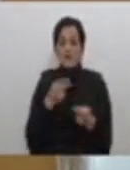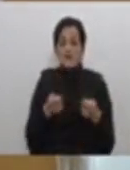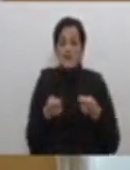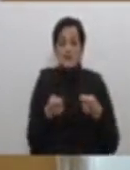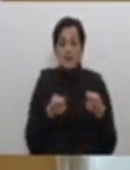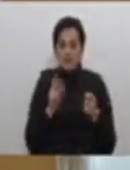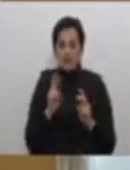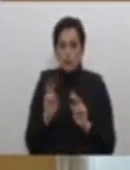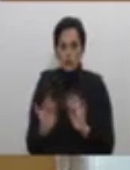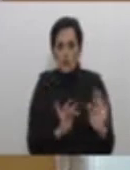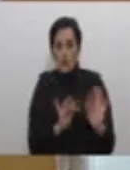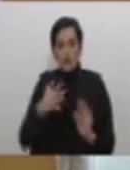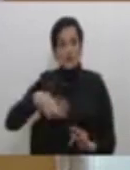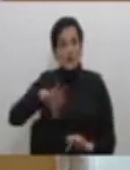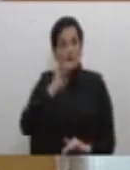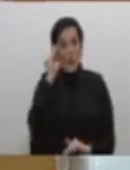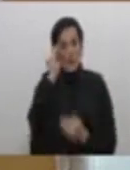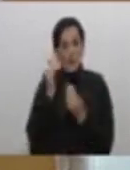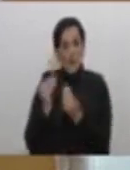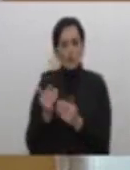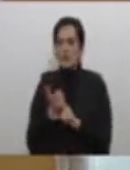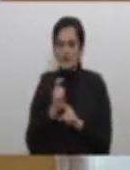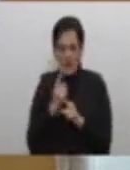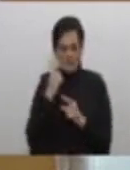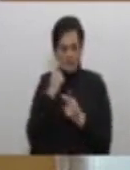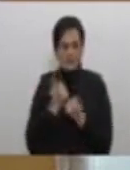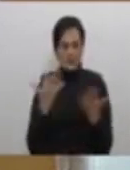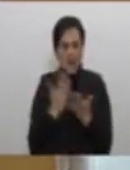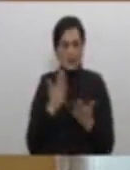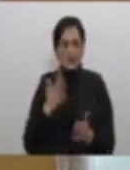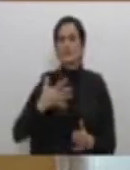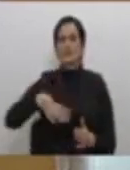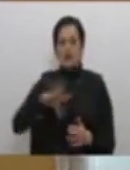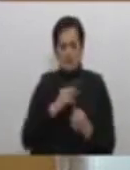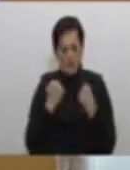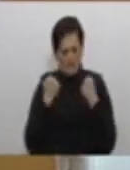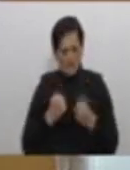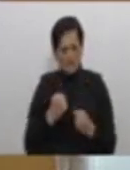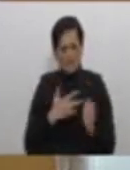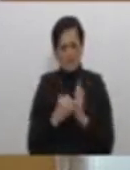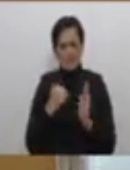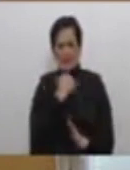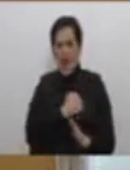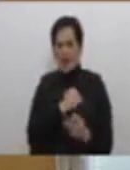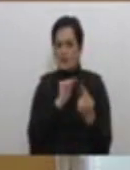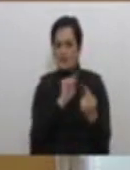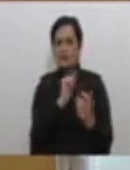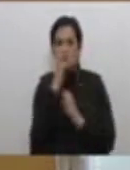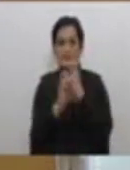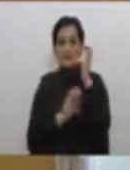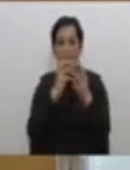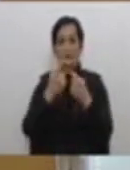Რომ საქართველოს პოზიცია ძალიან ნათელია და საქართველო ძალიან მტკიცია აგრესიის წინააღმდეგ საერთაშორისო